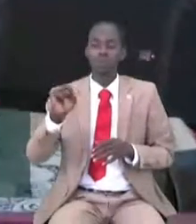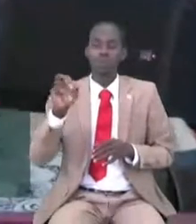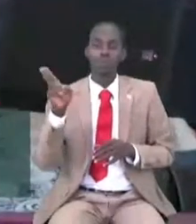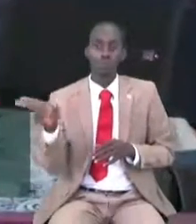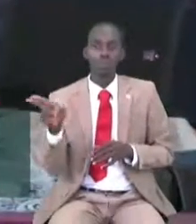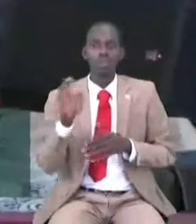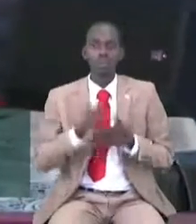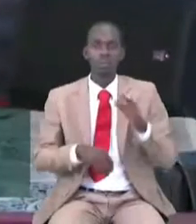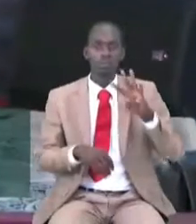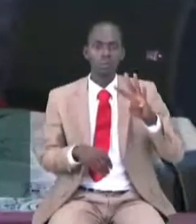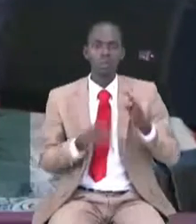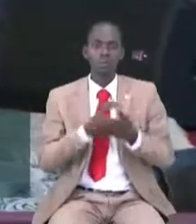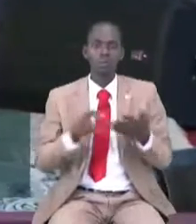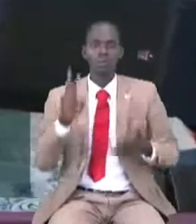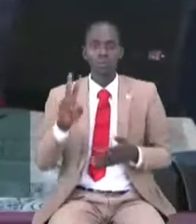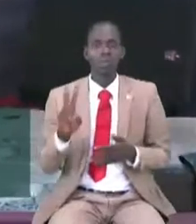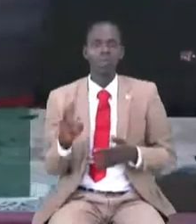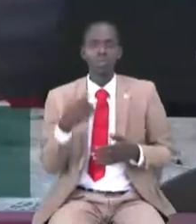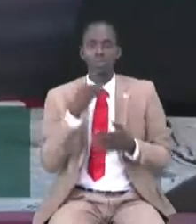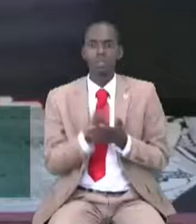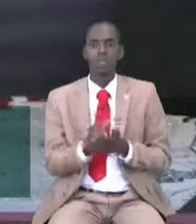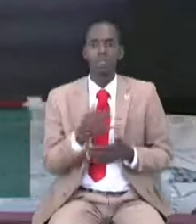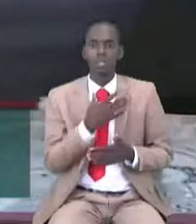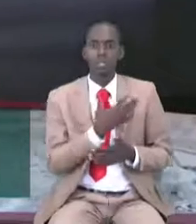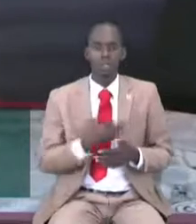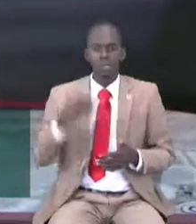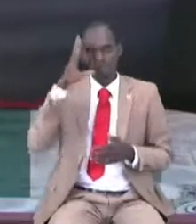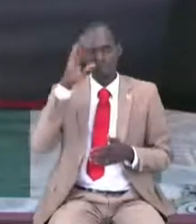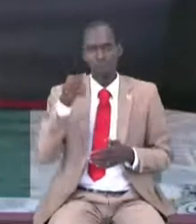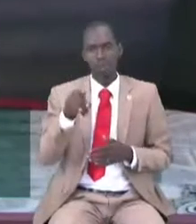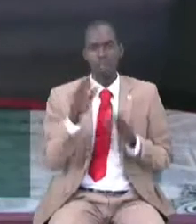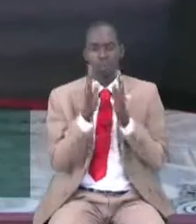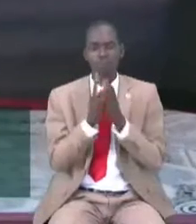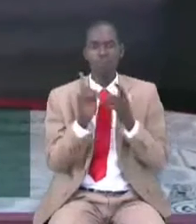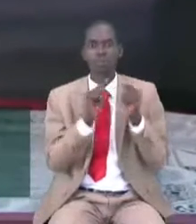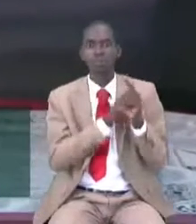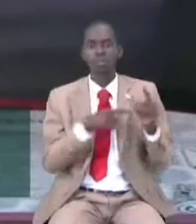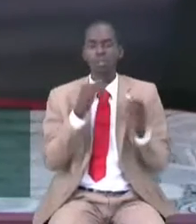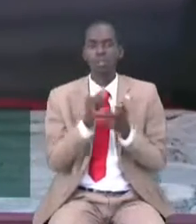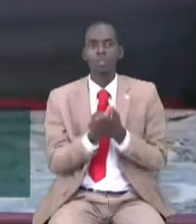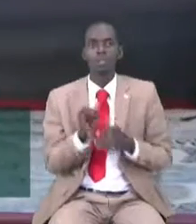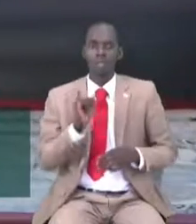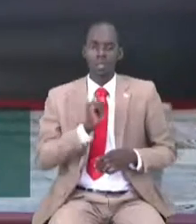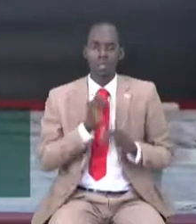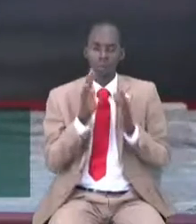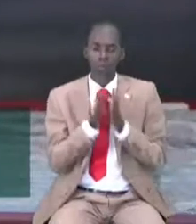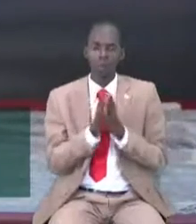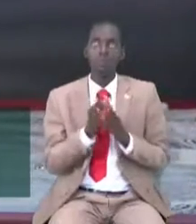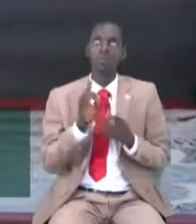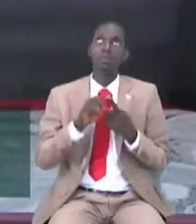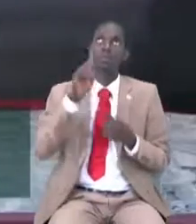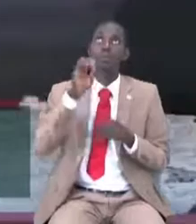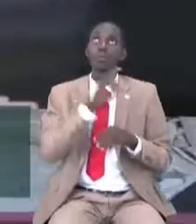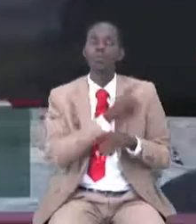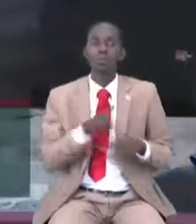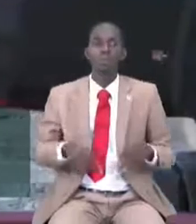et il dit, « Ah, Éternel, n'est-ce pas ce que je disais ?» Quand j'étais encore dans